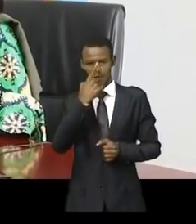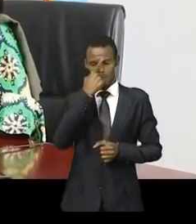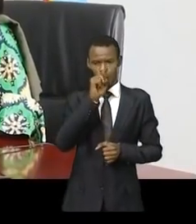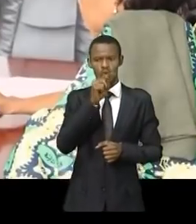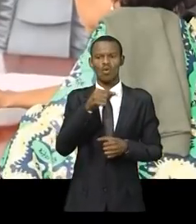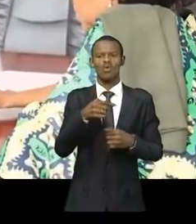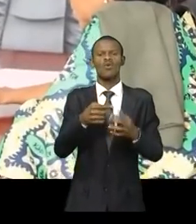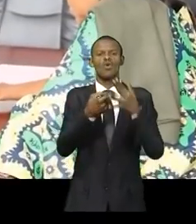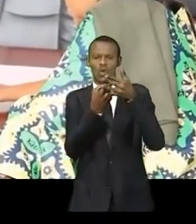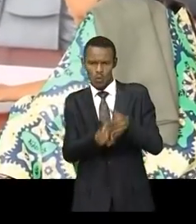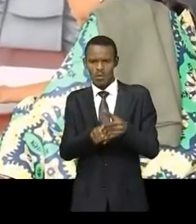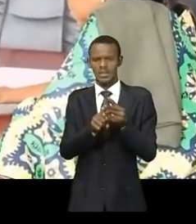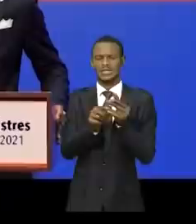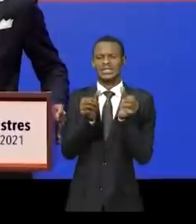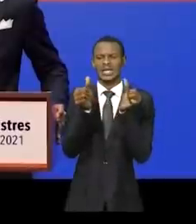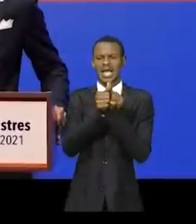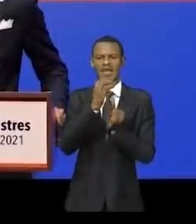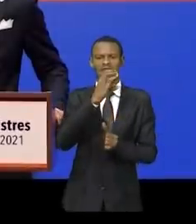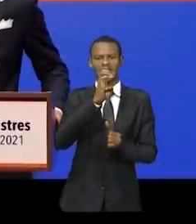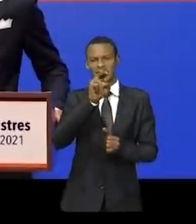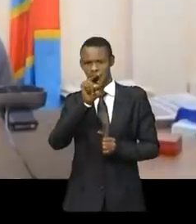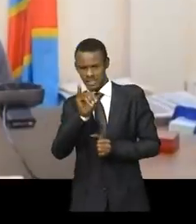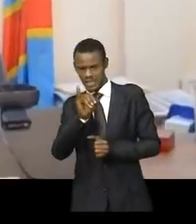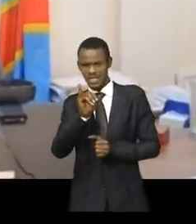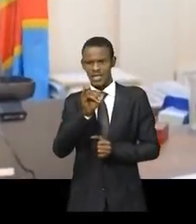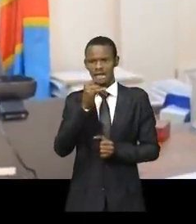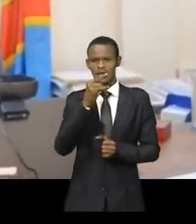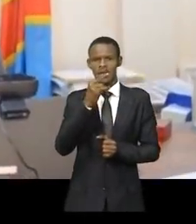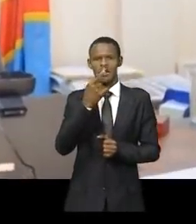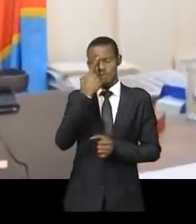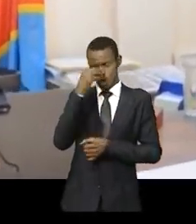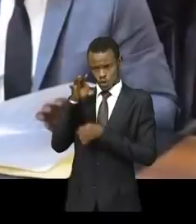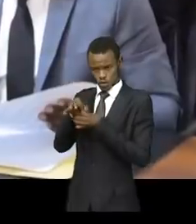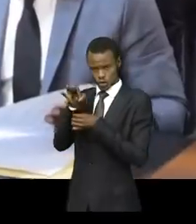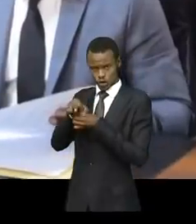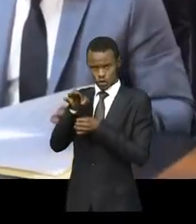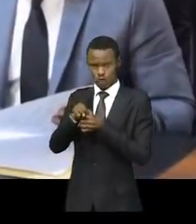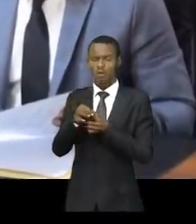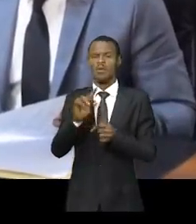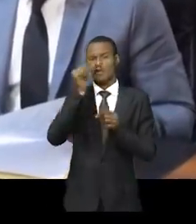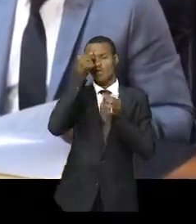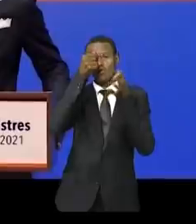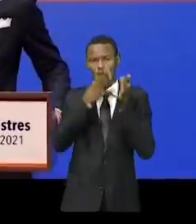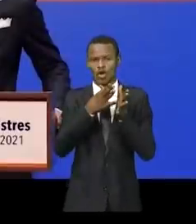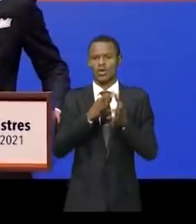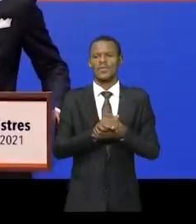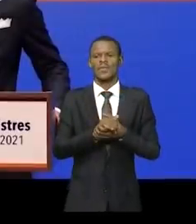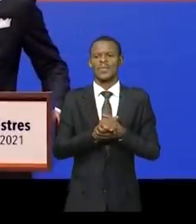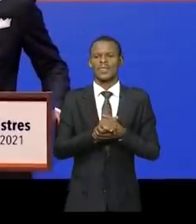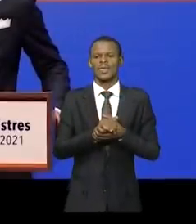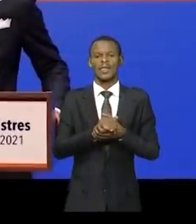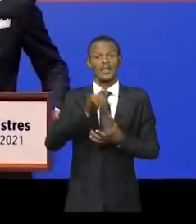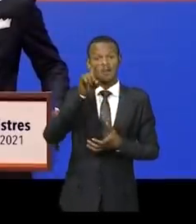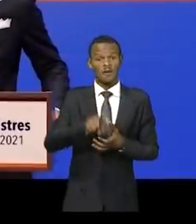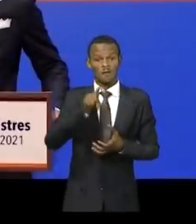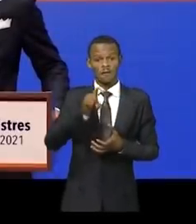procéder à l'organisation des élections de gouverneurs dans les provinces concernées. Il faudrait par la suite que le ministre de l'Intérieur organise